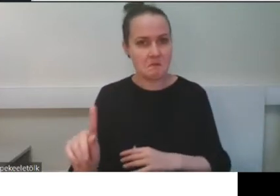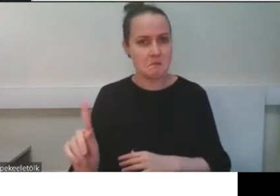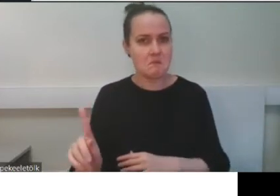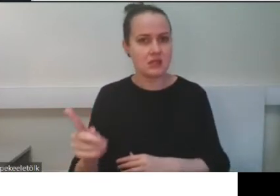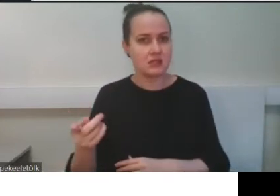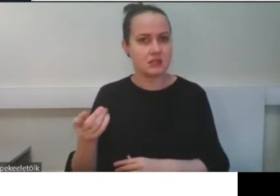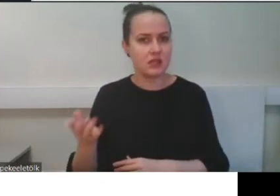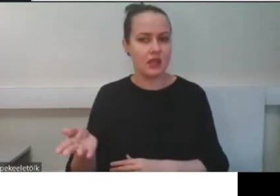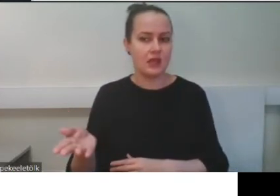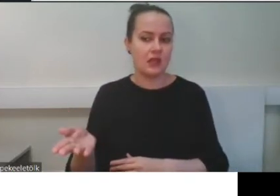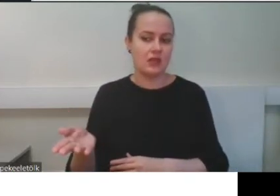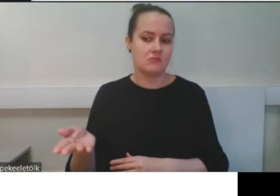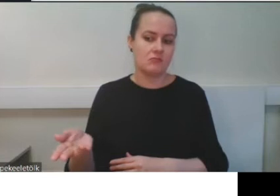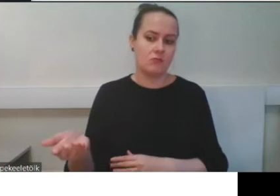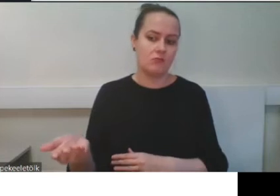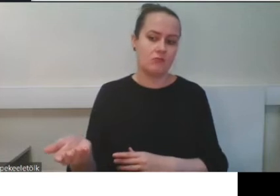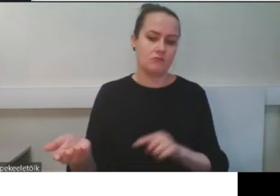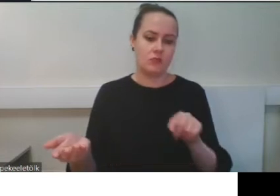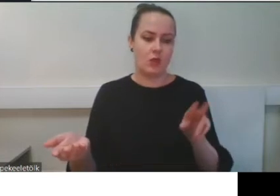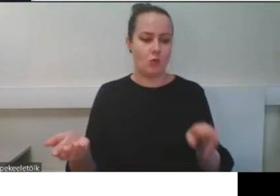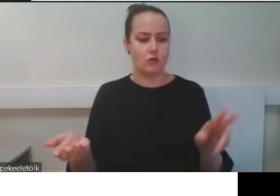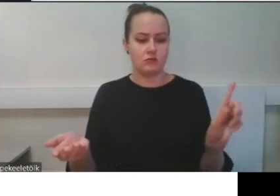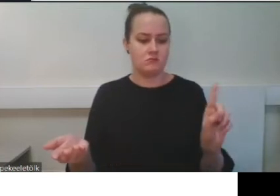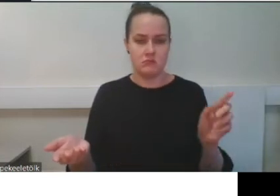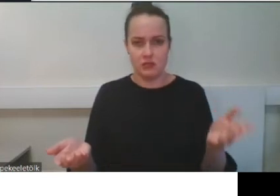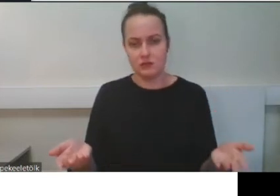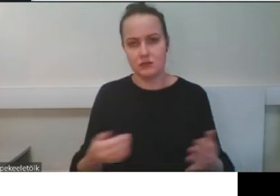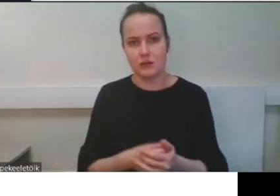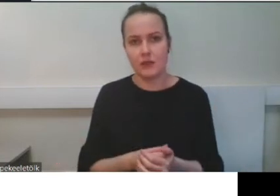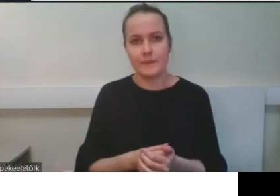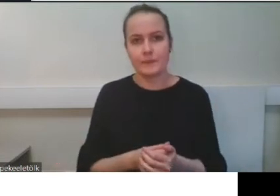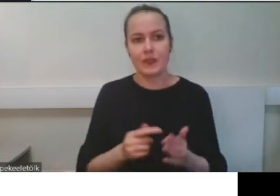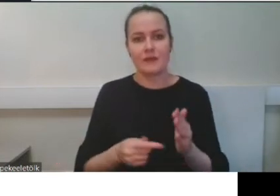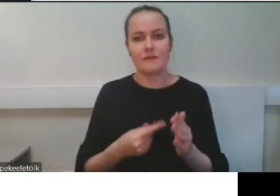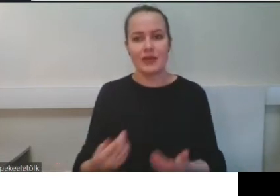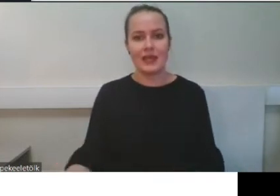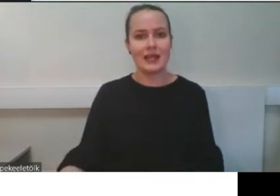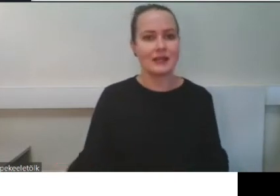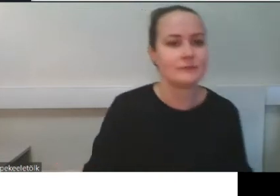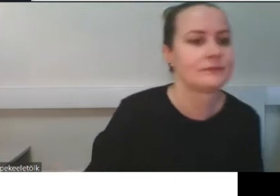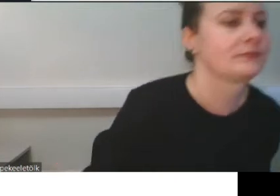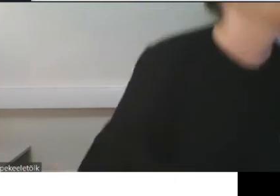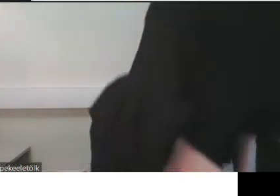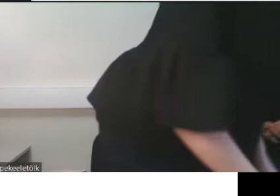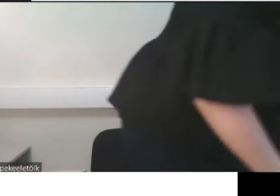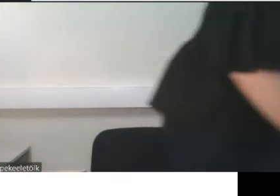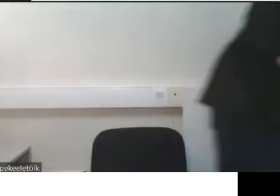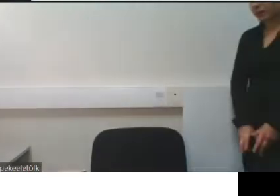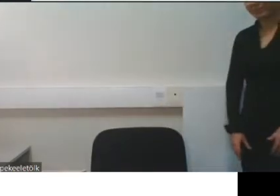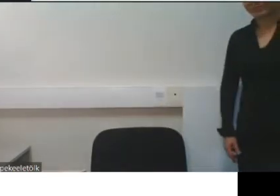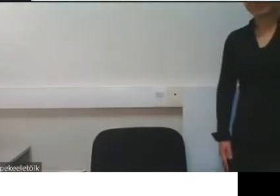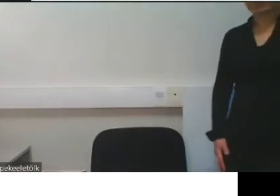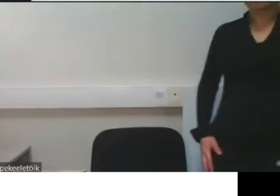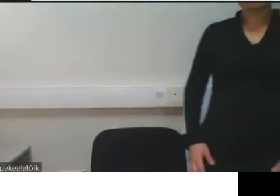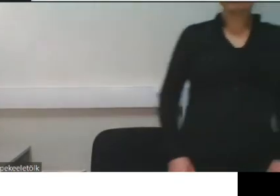Ja siis lisaks on ka asendushooldusteenus perekodus ja asenduskodus ja üks selline